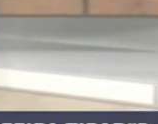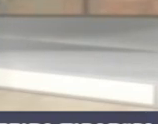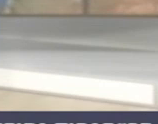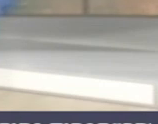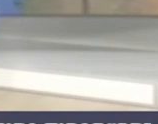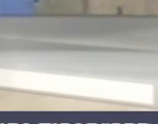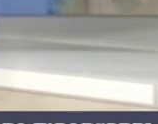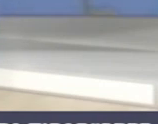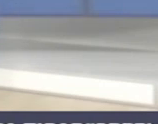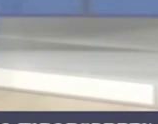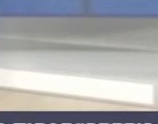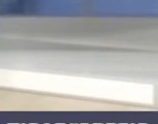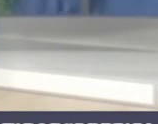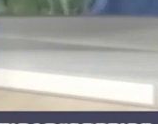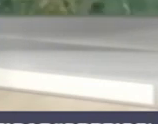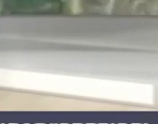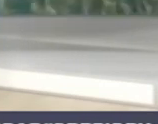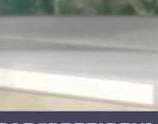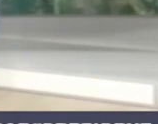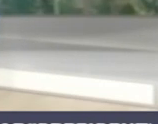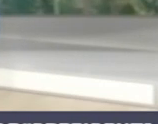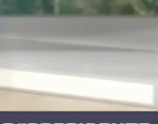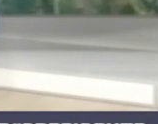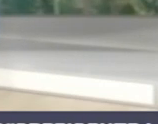sira. RTTL is servisa hamutu ko direção